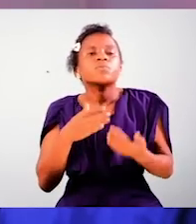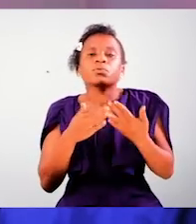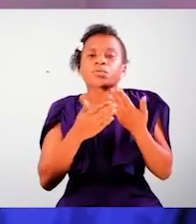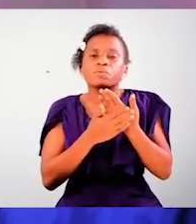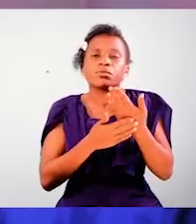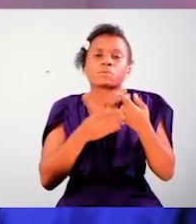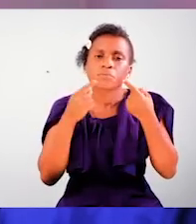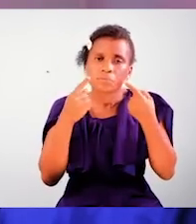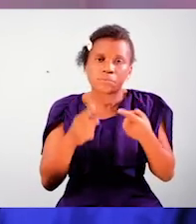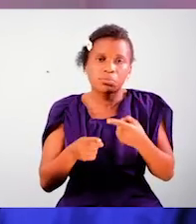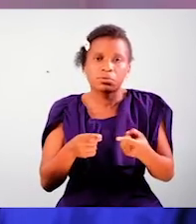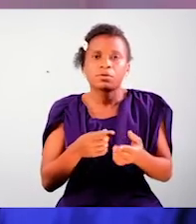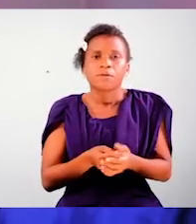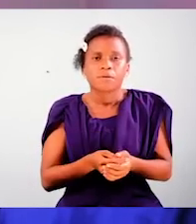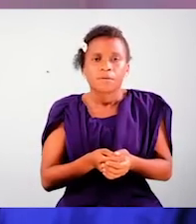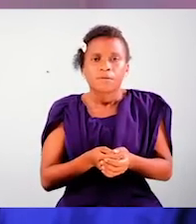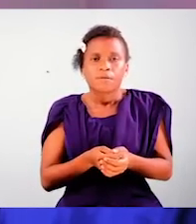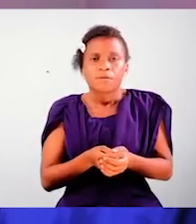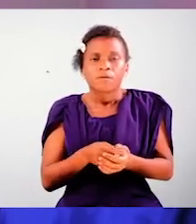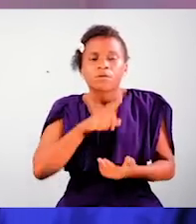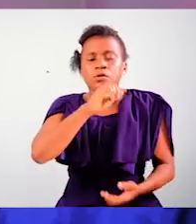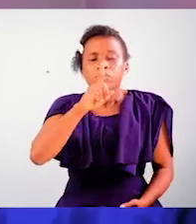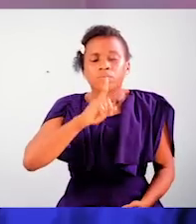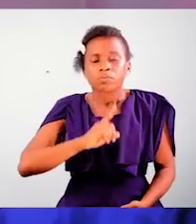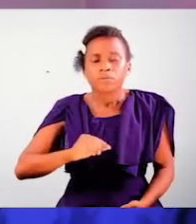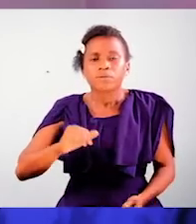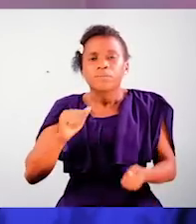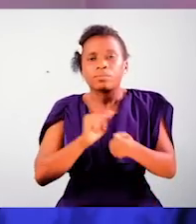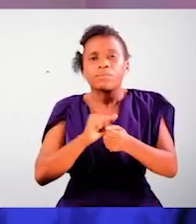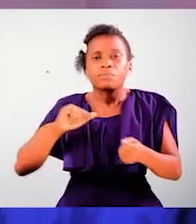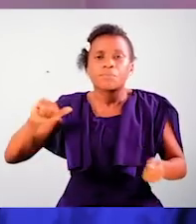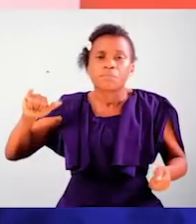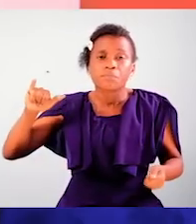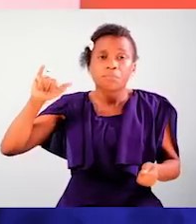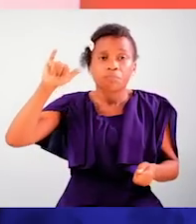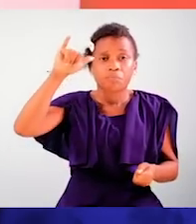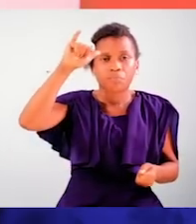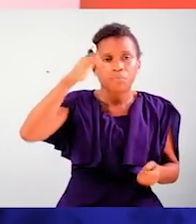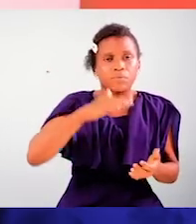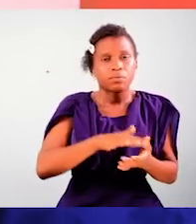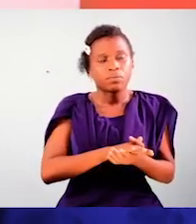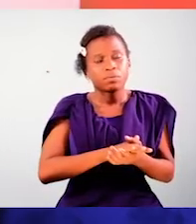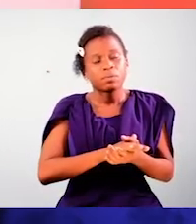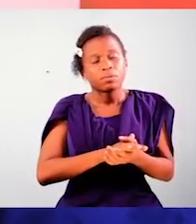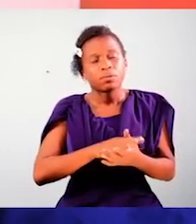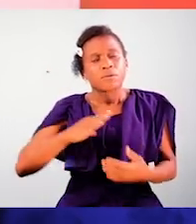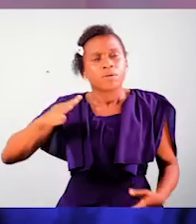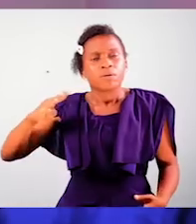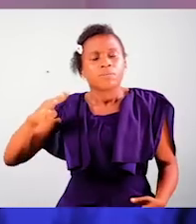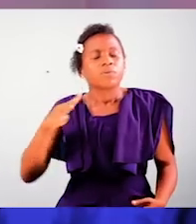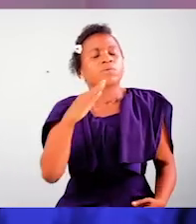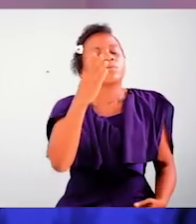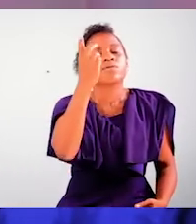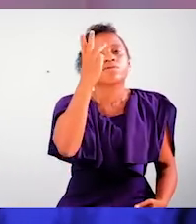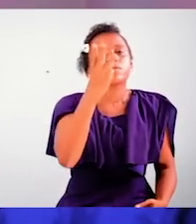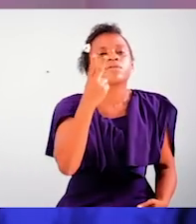ndege, matengenezo ya ndege bilioni 32 bilioni 80. Yaani mtu anaenda kukaa na majamaa